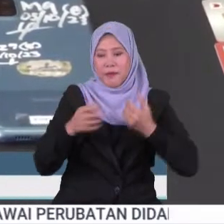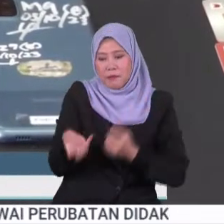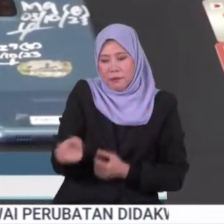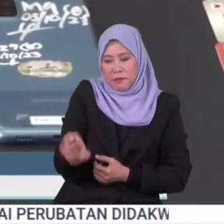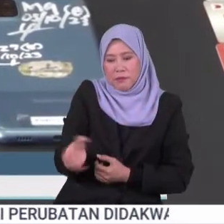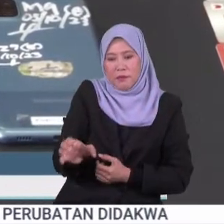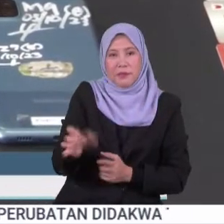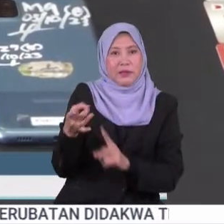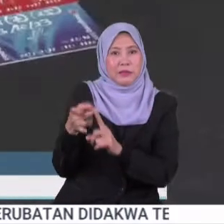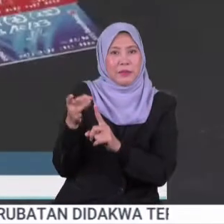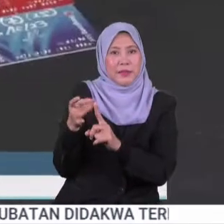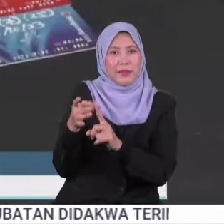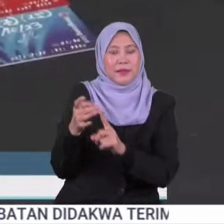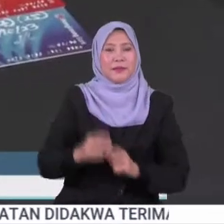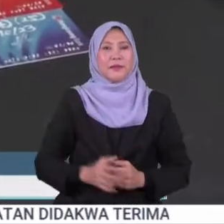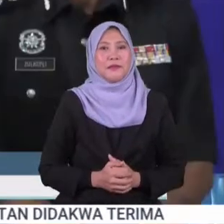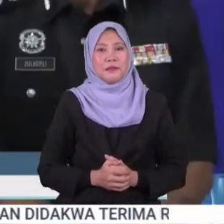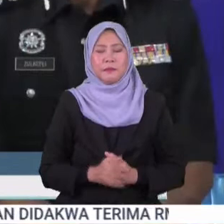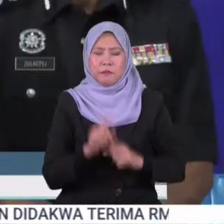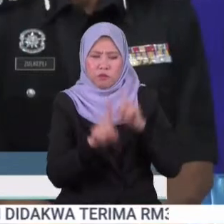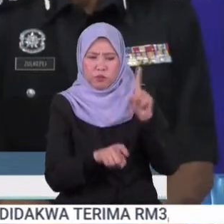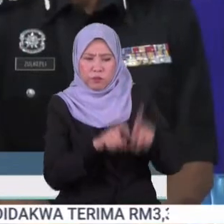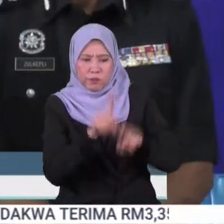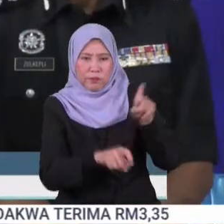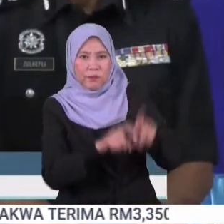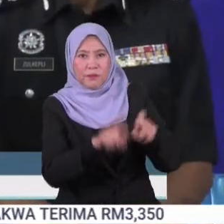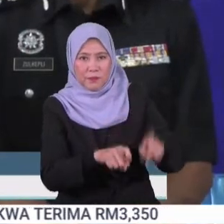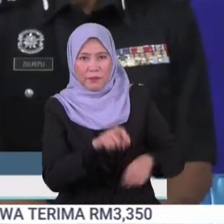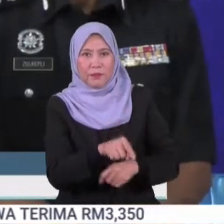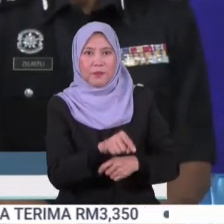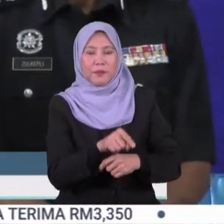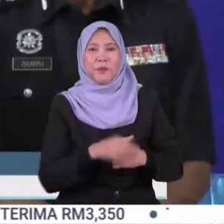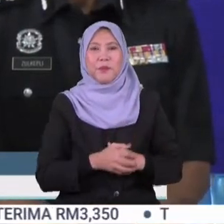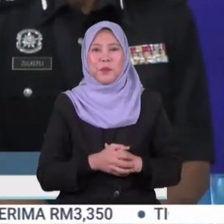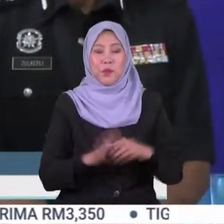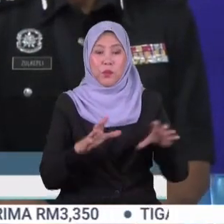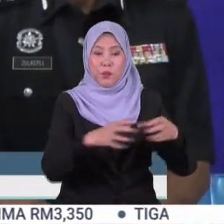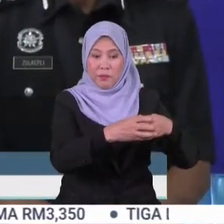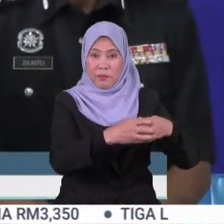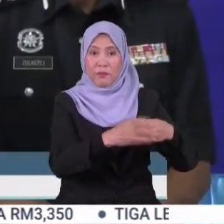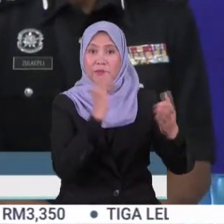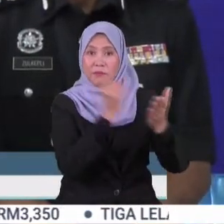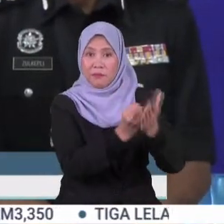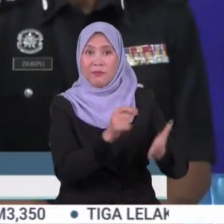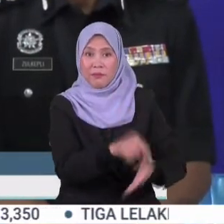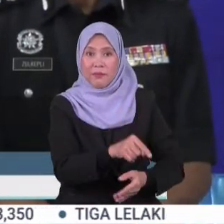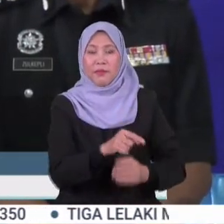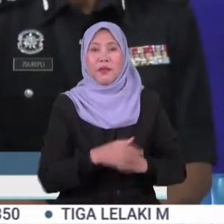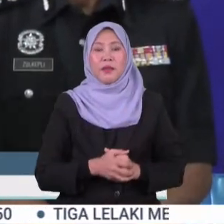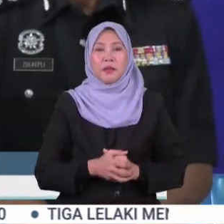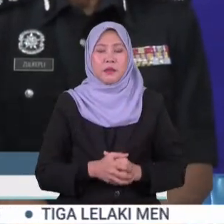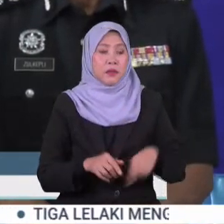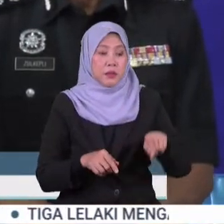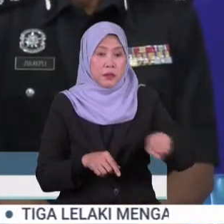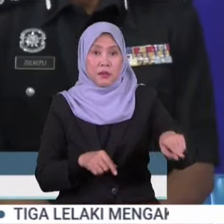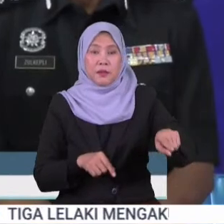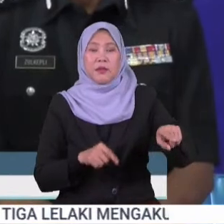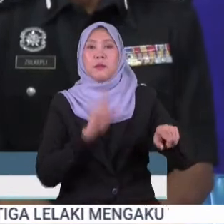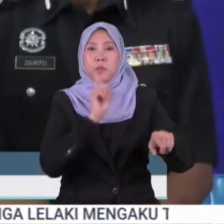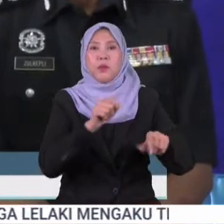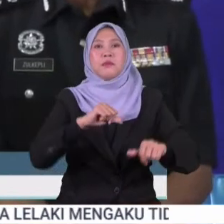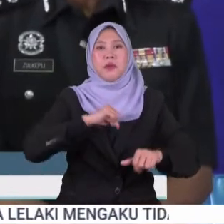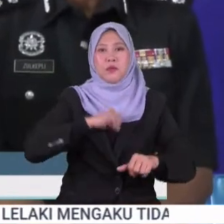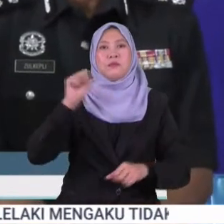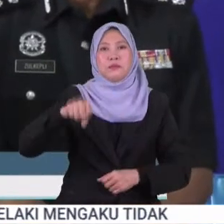besi. Hasil daripada soal siasat yang telah dilaksanakan ke atas kumpulan ini, kita mendapati bahawa mereka mengaku